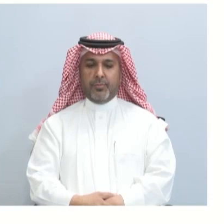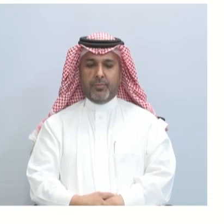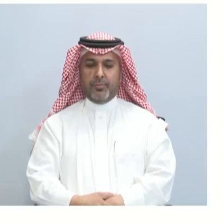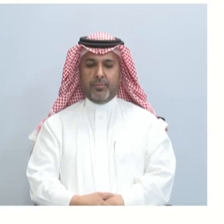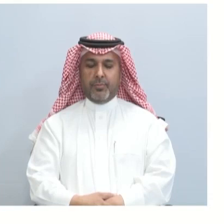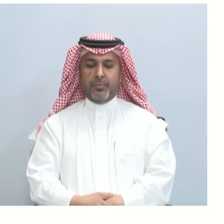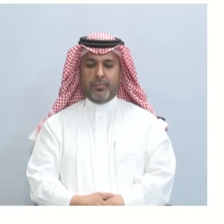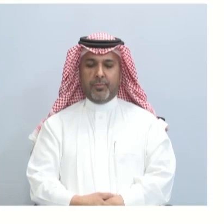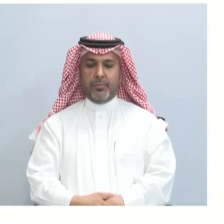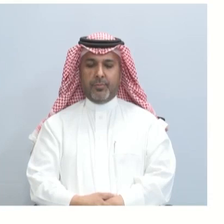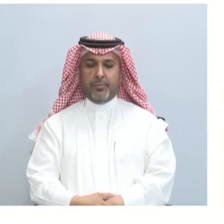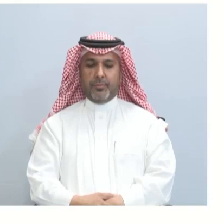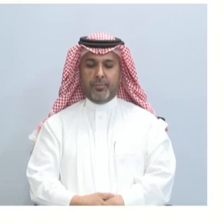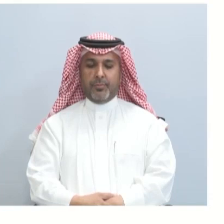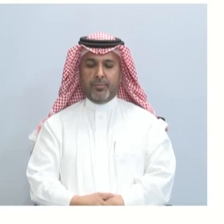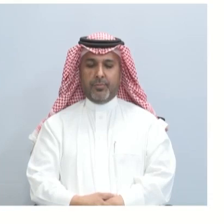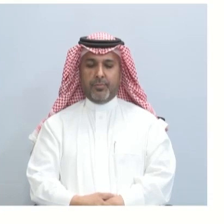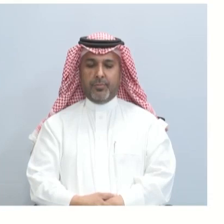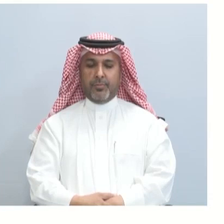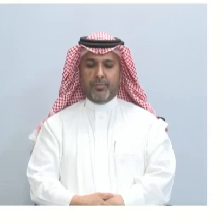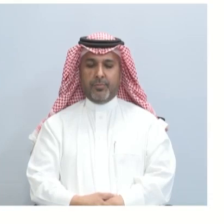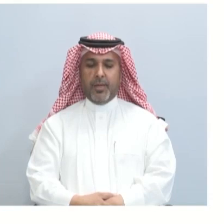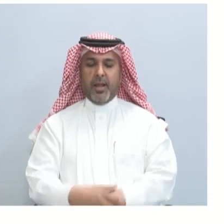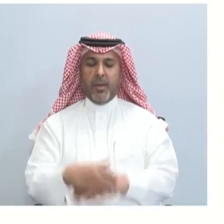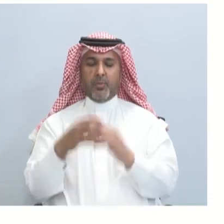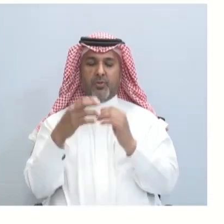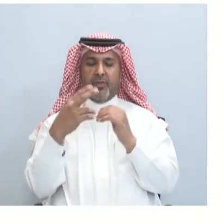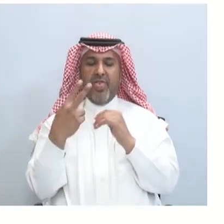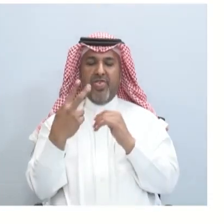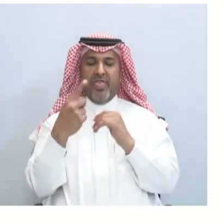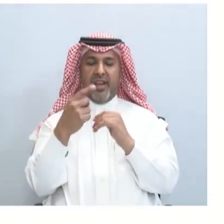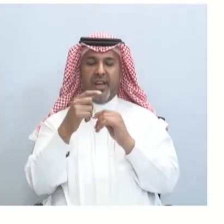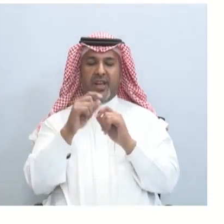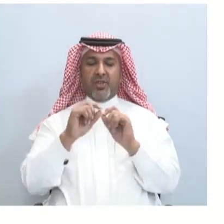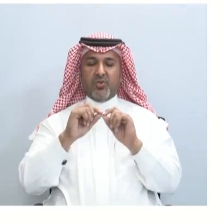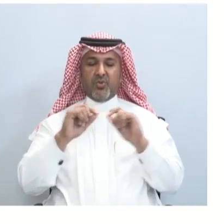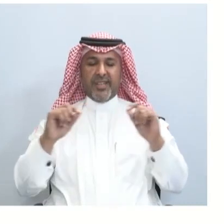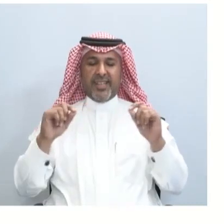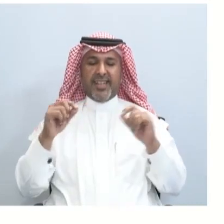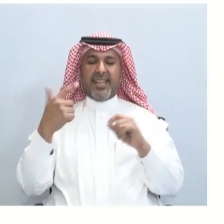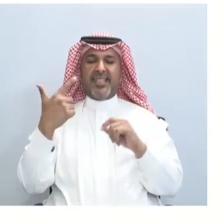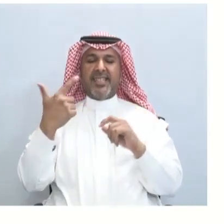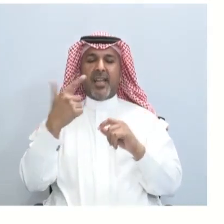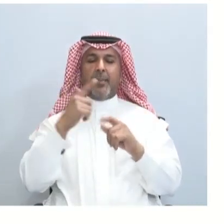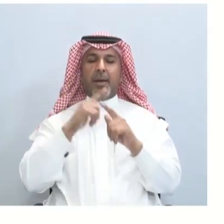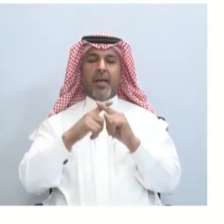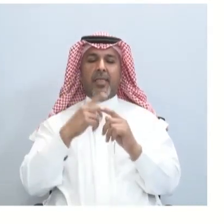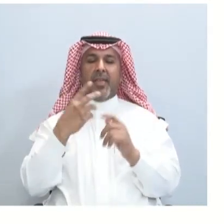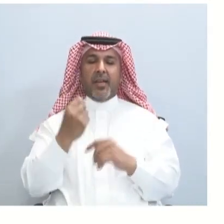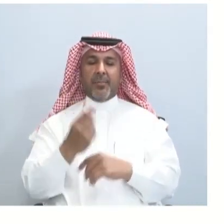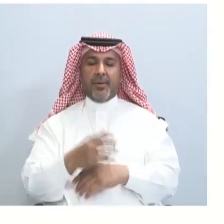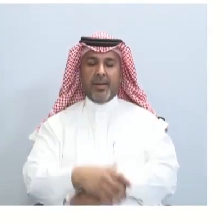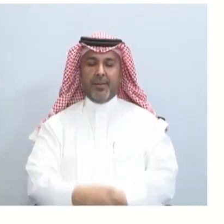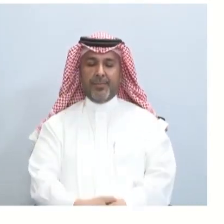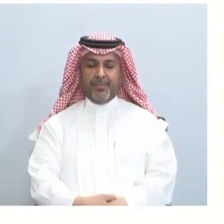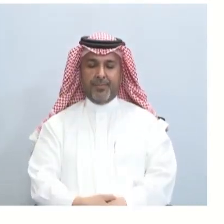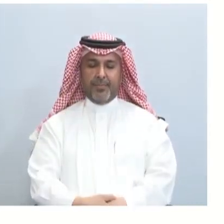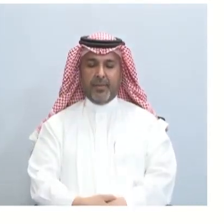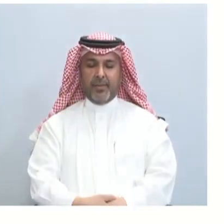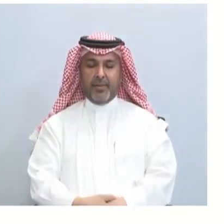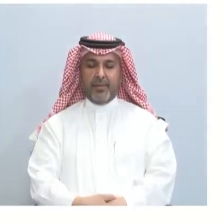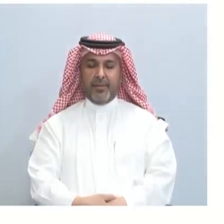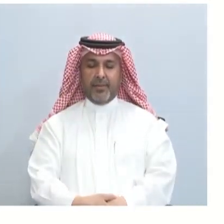ابعاده نعم 12 متر وسبعه متر اذا لحساب مساحه المستطيل هو الطول في العرض لام في عين